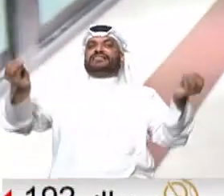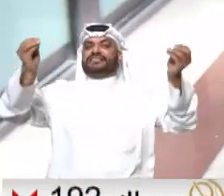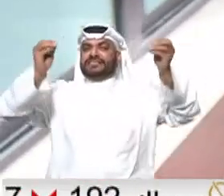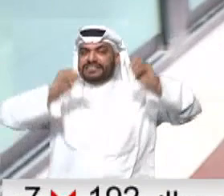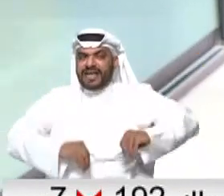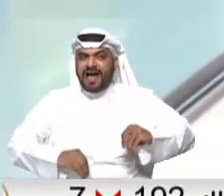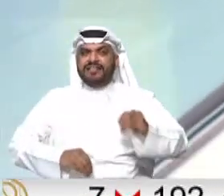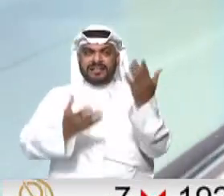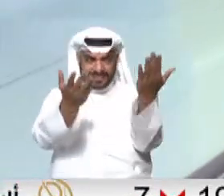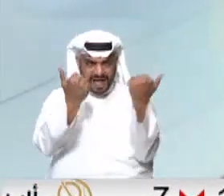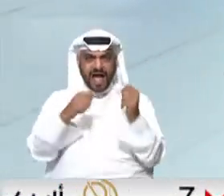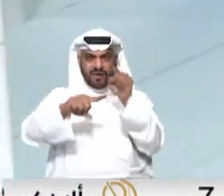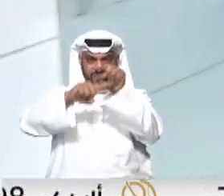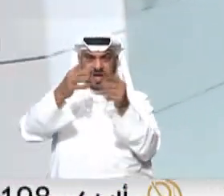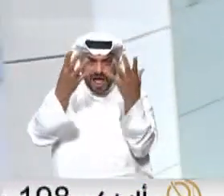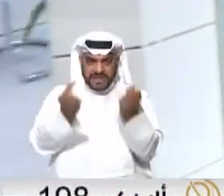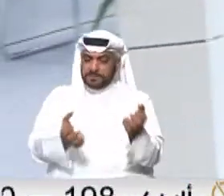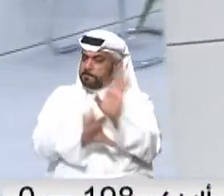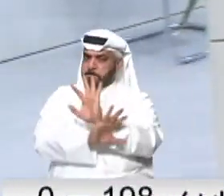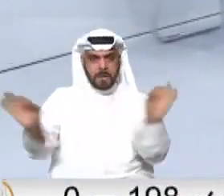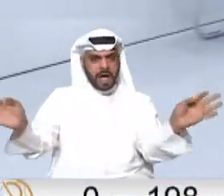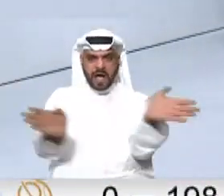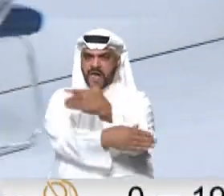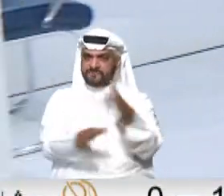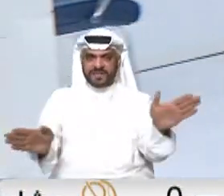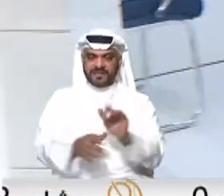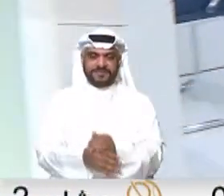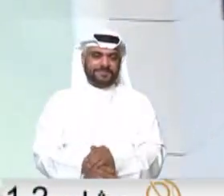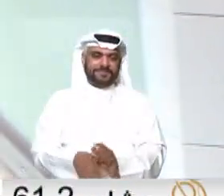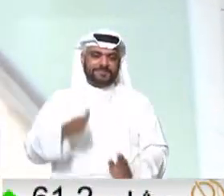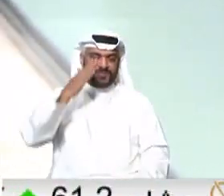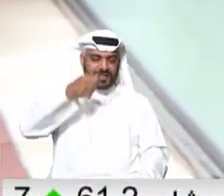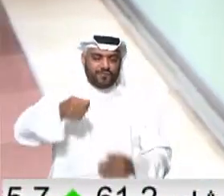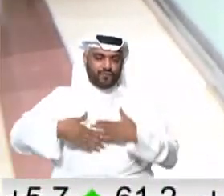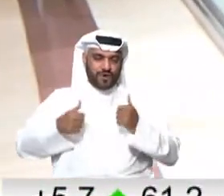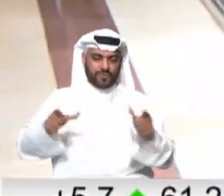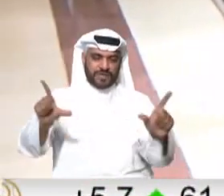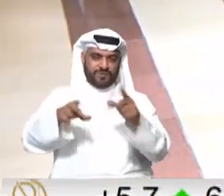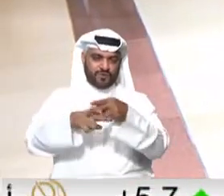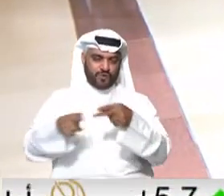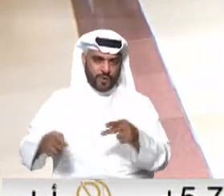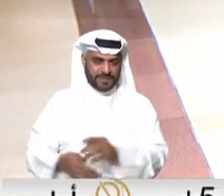السفر من قبل شركات السياحه والسفر نواف الشراكي التلفزيون دوله الكويت